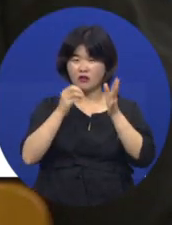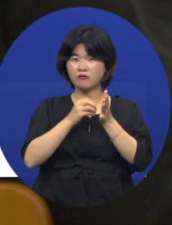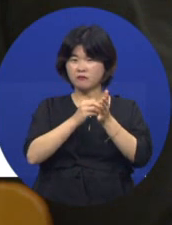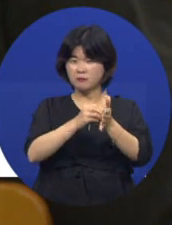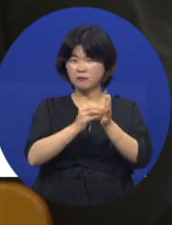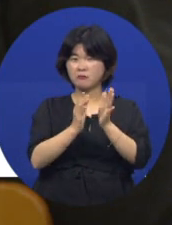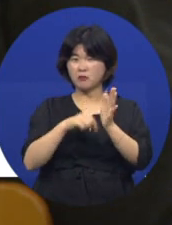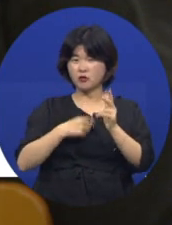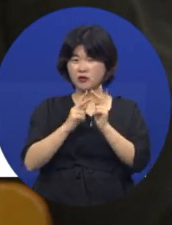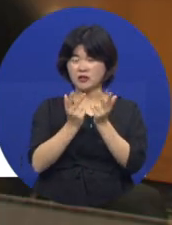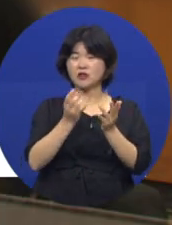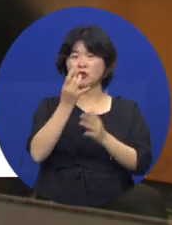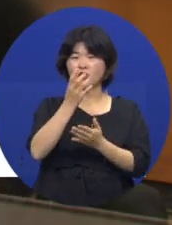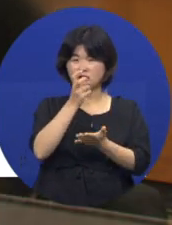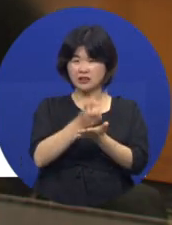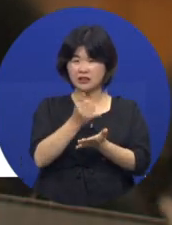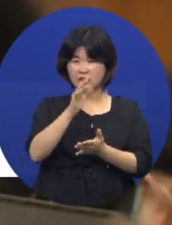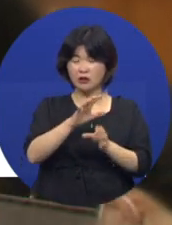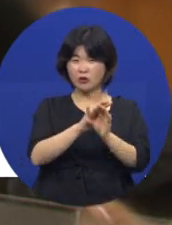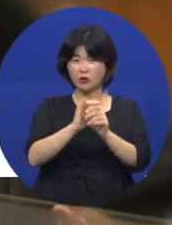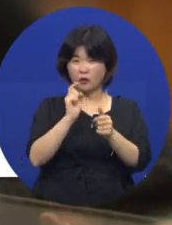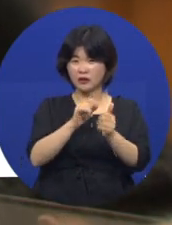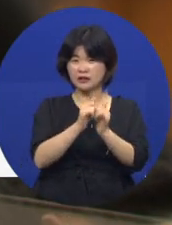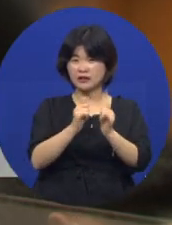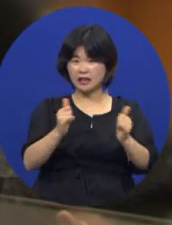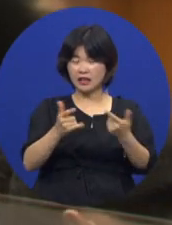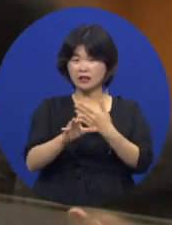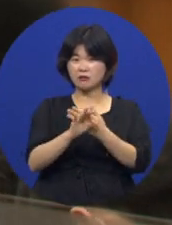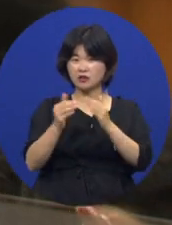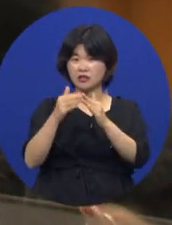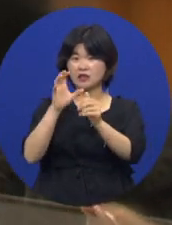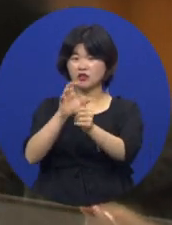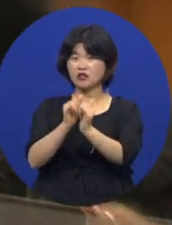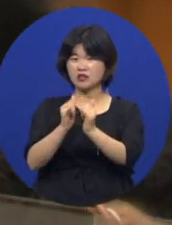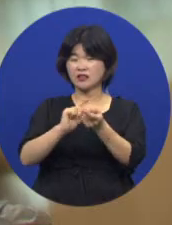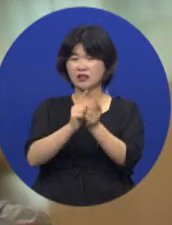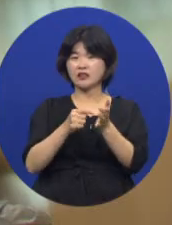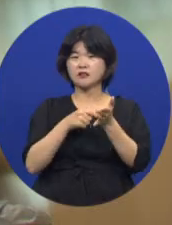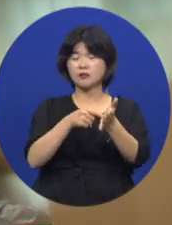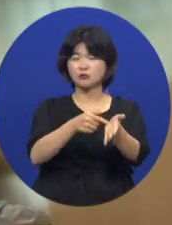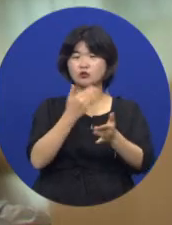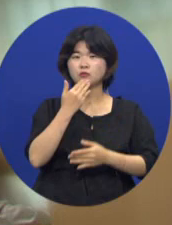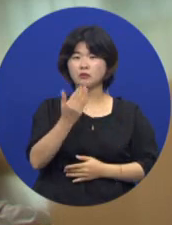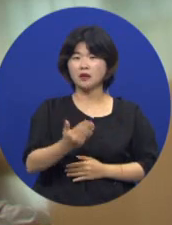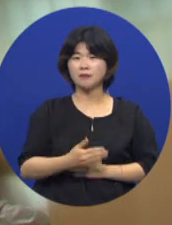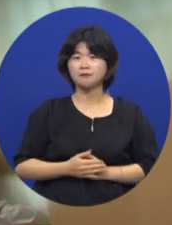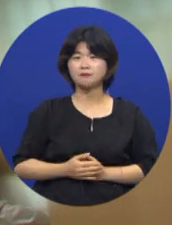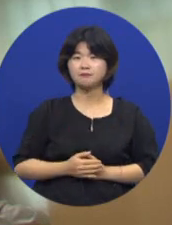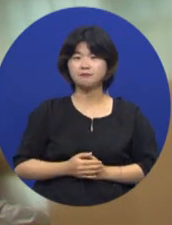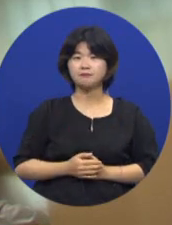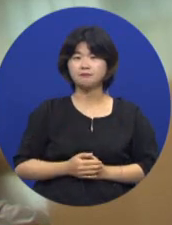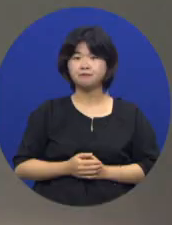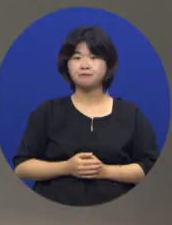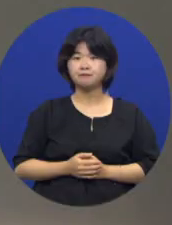제출이 원칙이지만 콜은 알고 확진 자나 자가 경리 자는 대리 접수를 할 수 있습니다